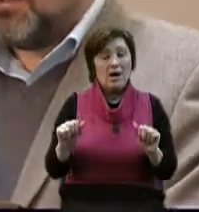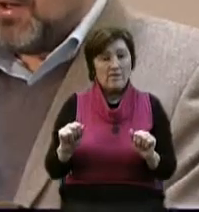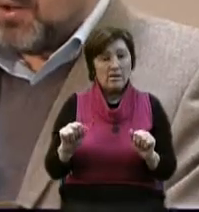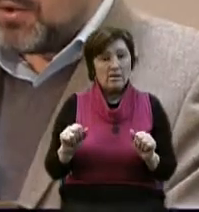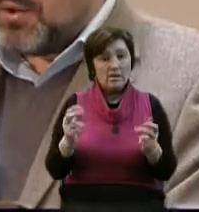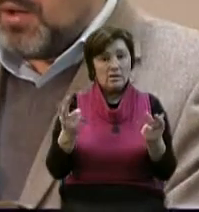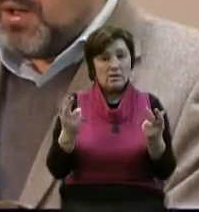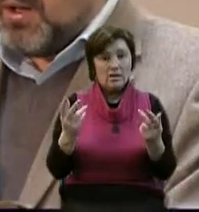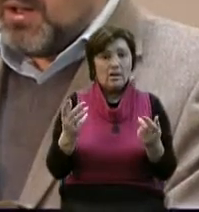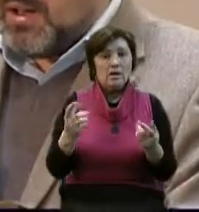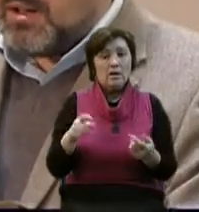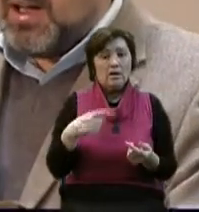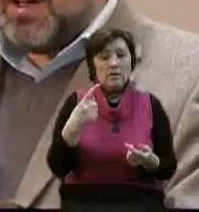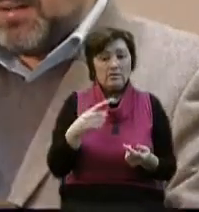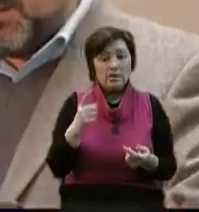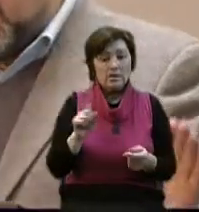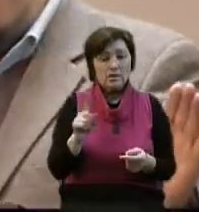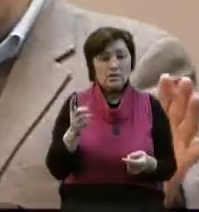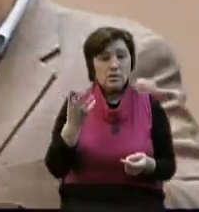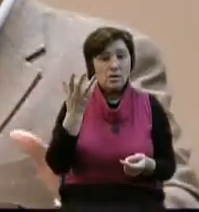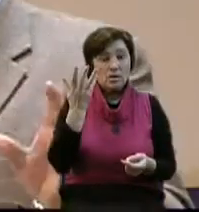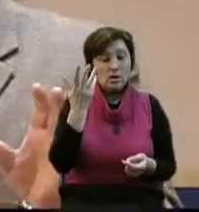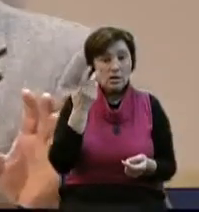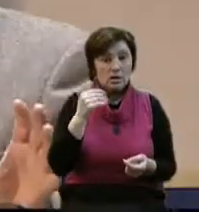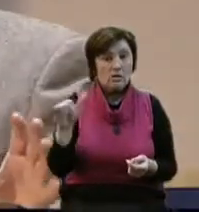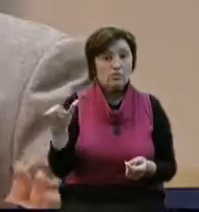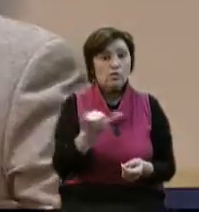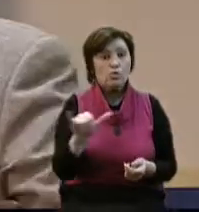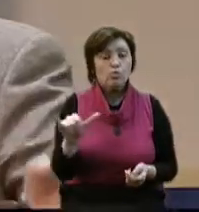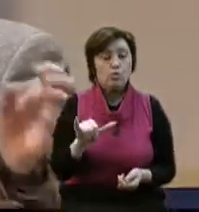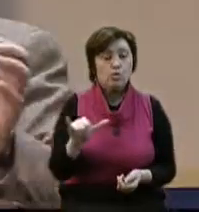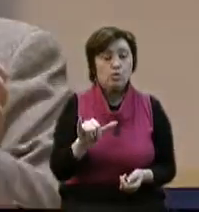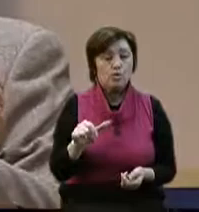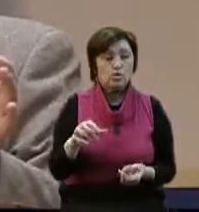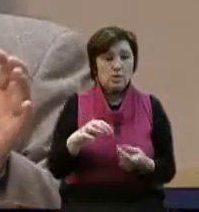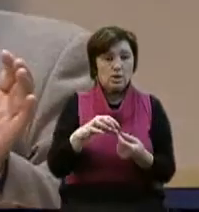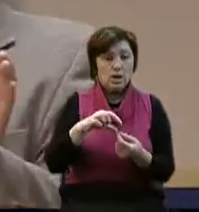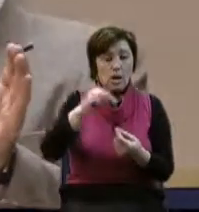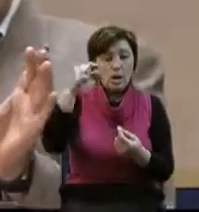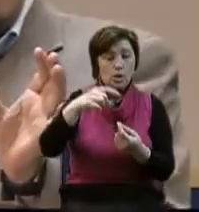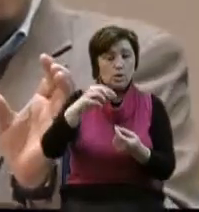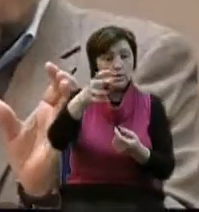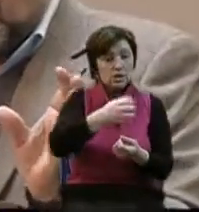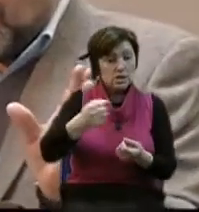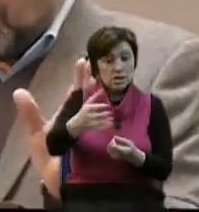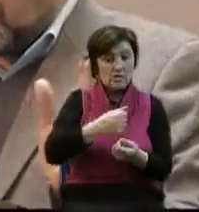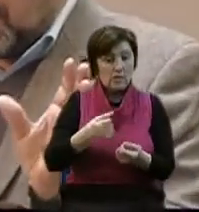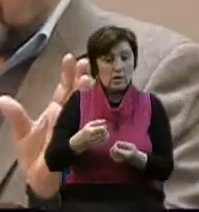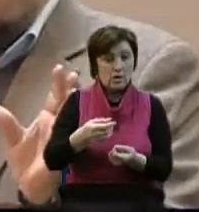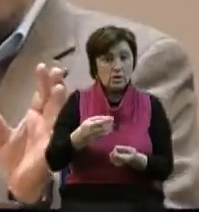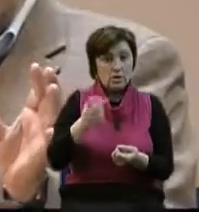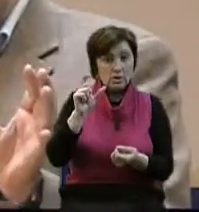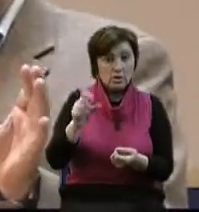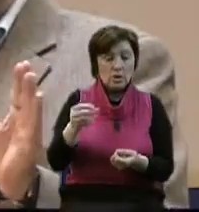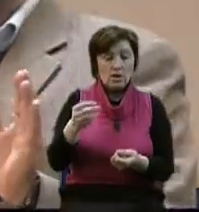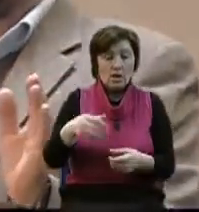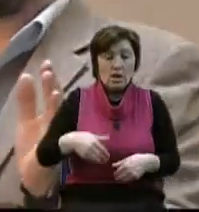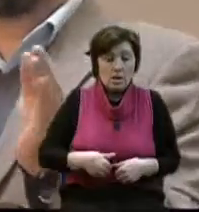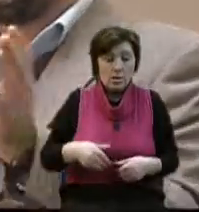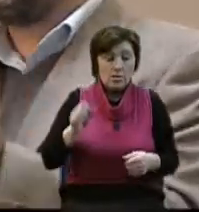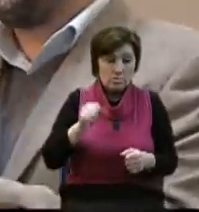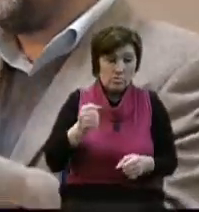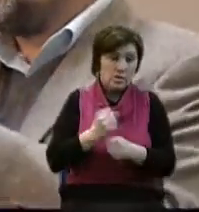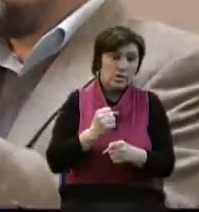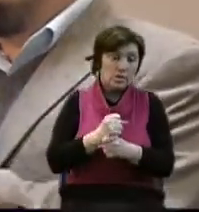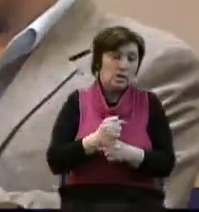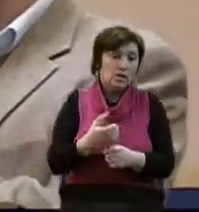считали, что когда в субботу срывают колосья, то есть если человек голодный, он может как бы это делать, но